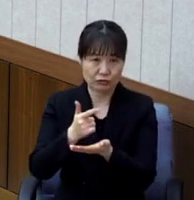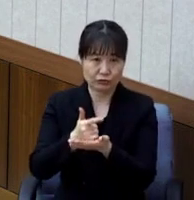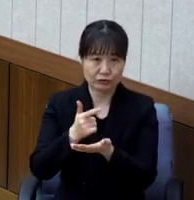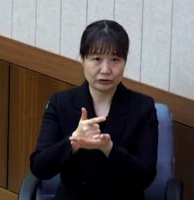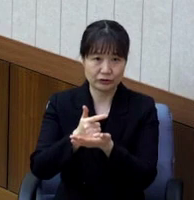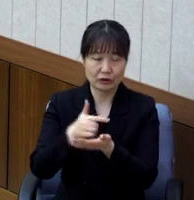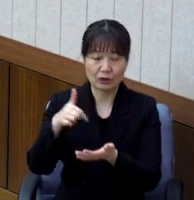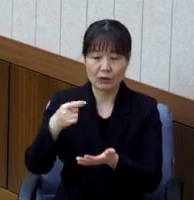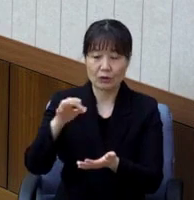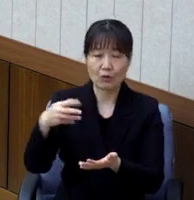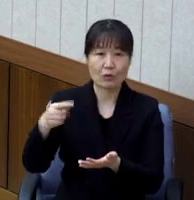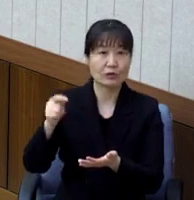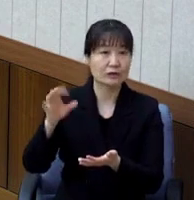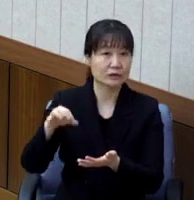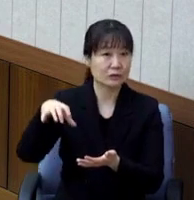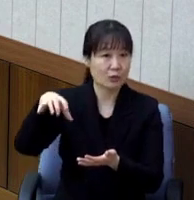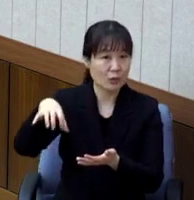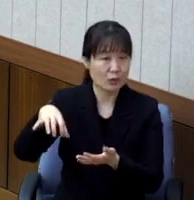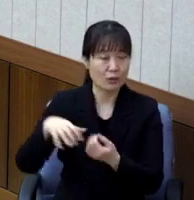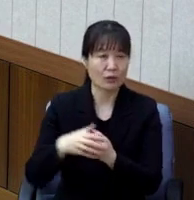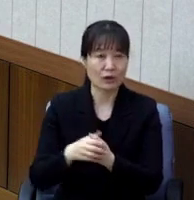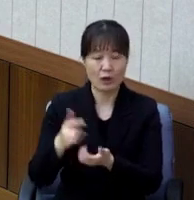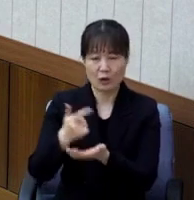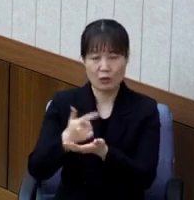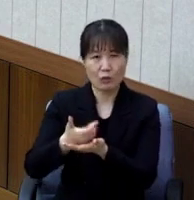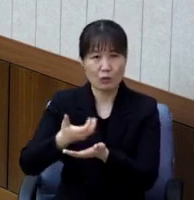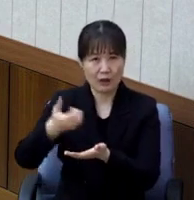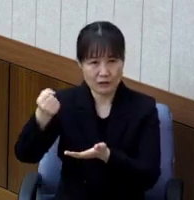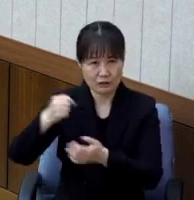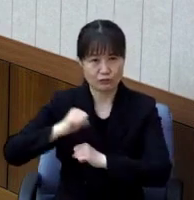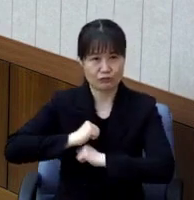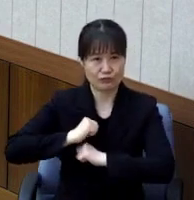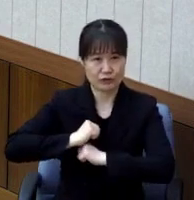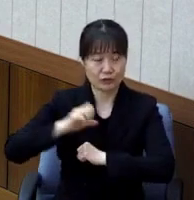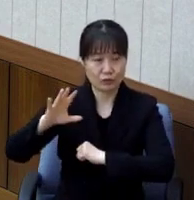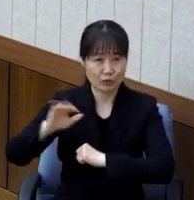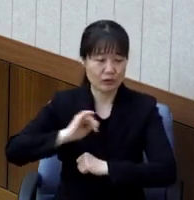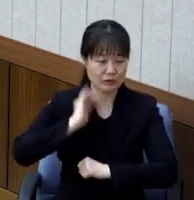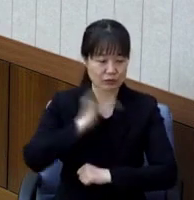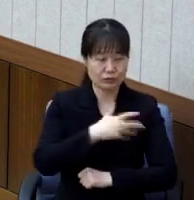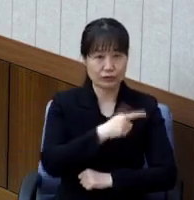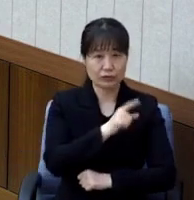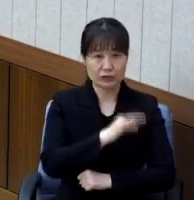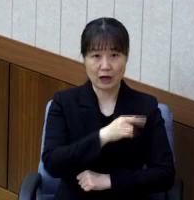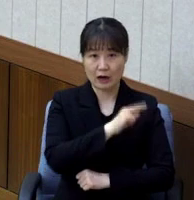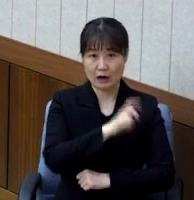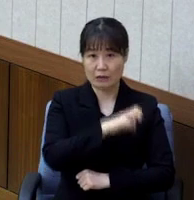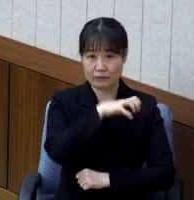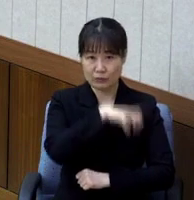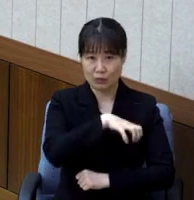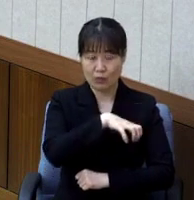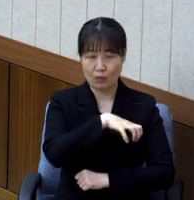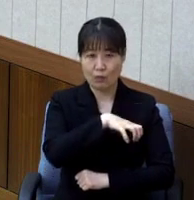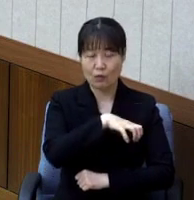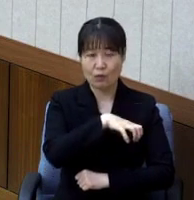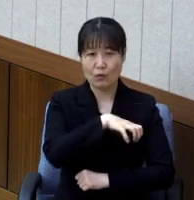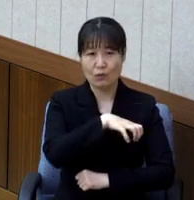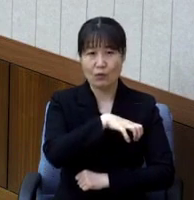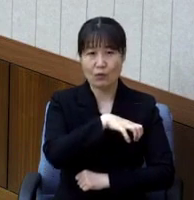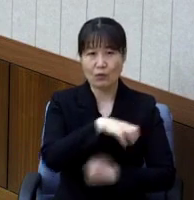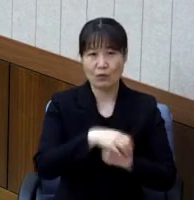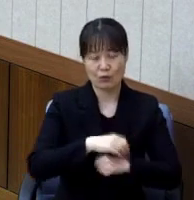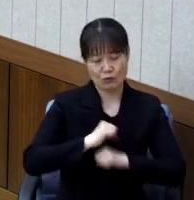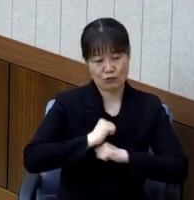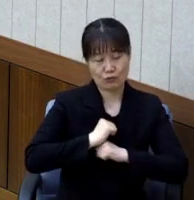255-3번지 1대 노구 소유 육군사관학교 부지와 의정부시 장암동 381 - 1번지 1대